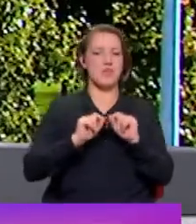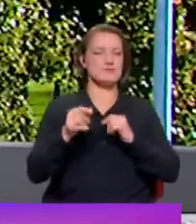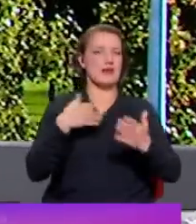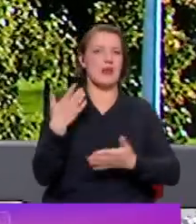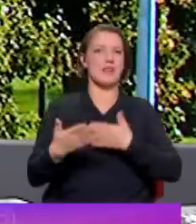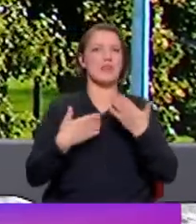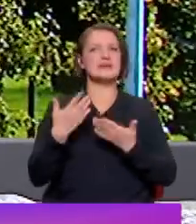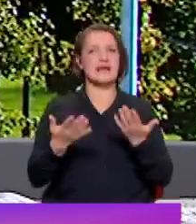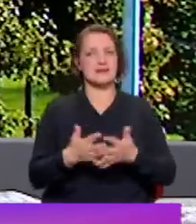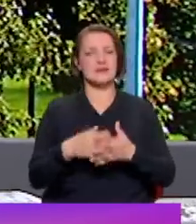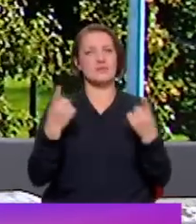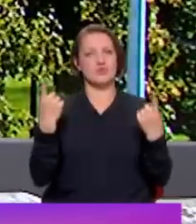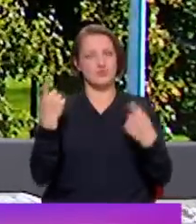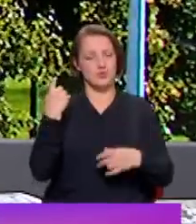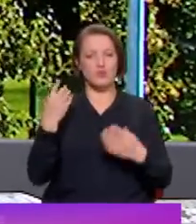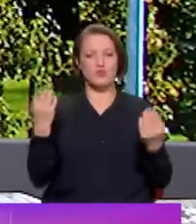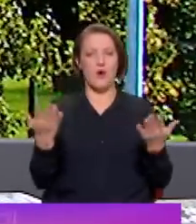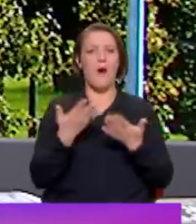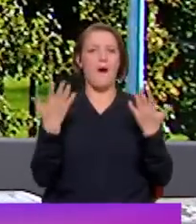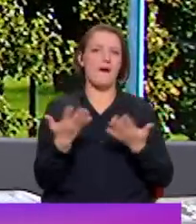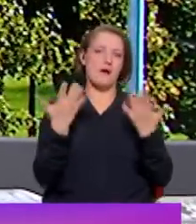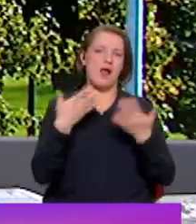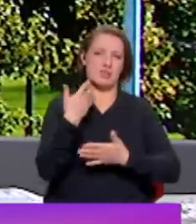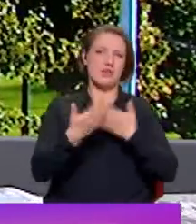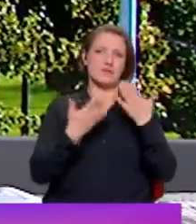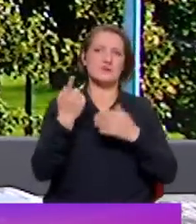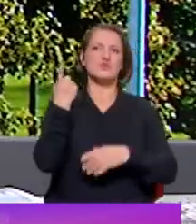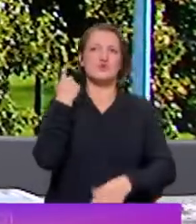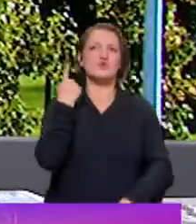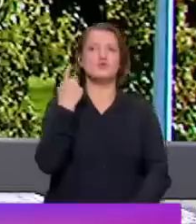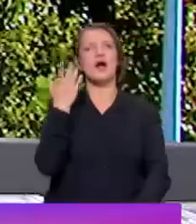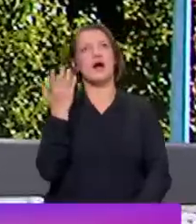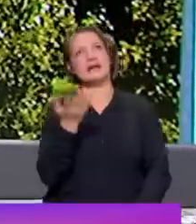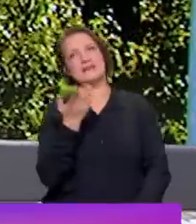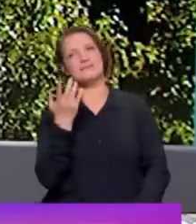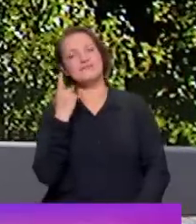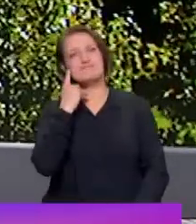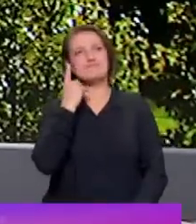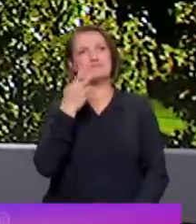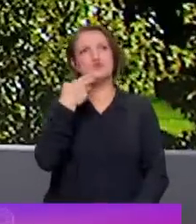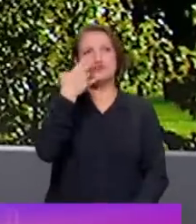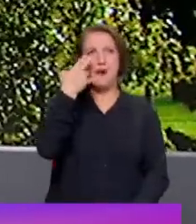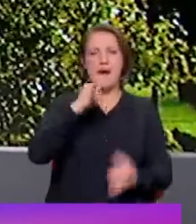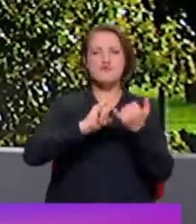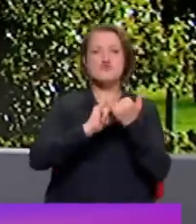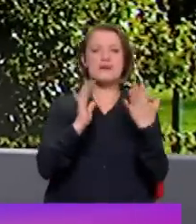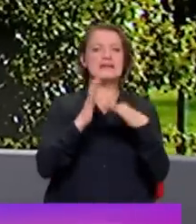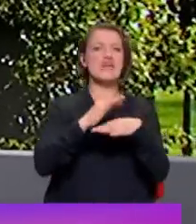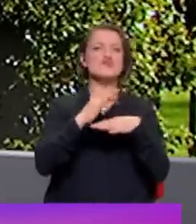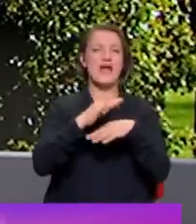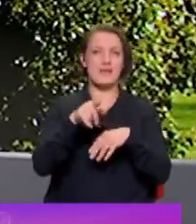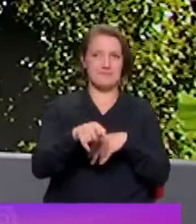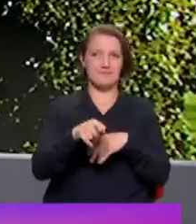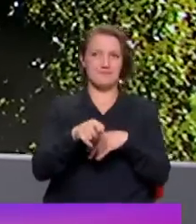bahsederken Dün de çokça e bahsettik Dün Hatta cumayı cumartesiye bağlayan gece